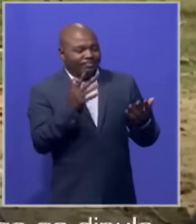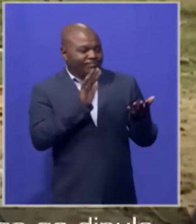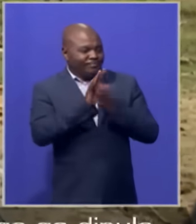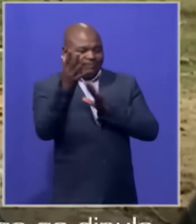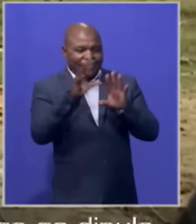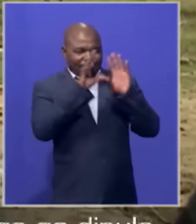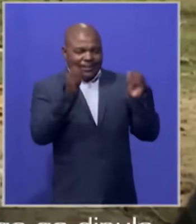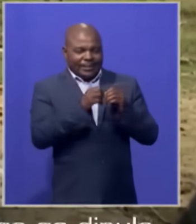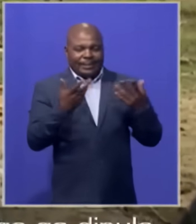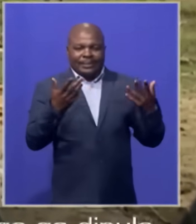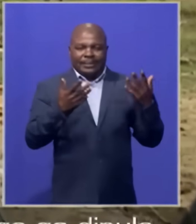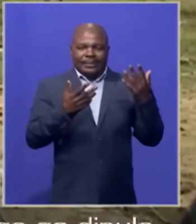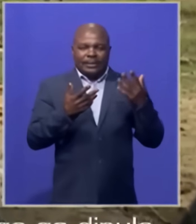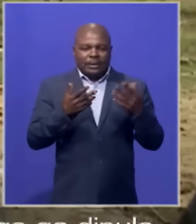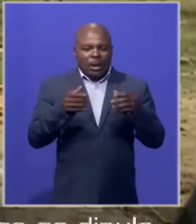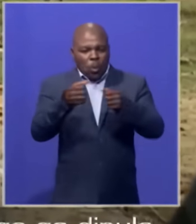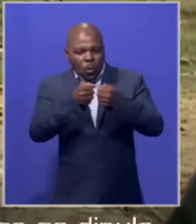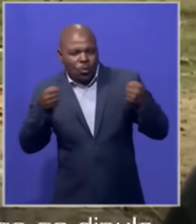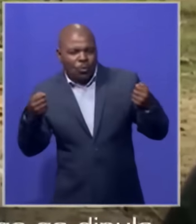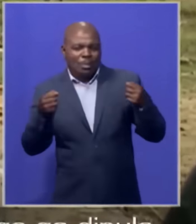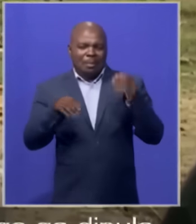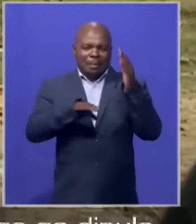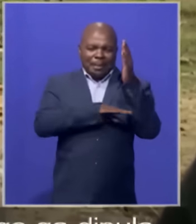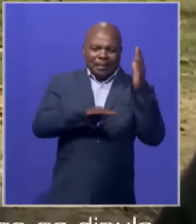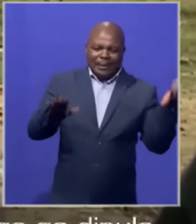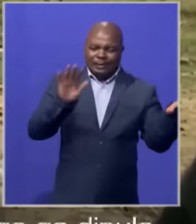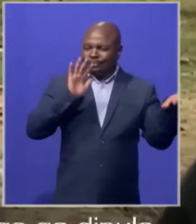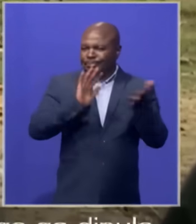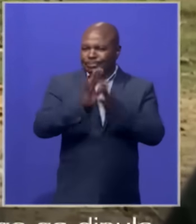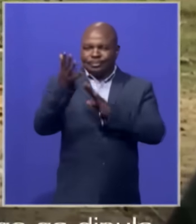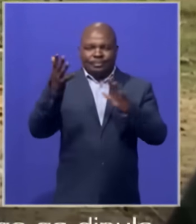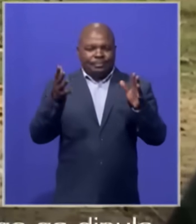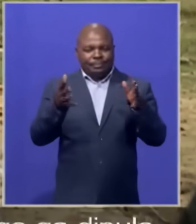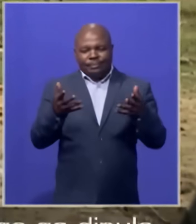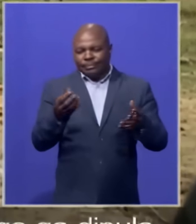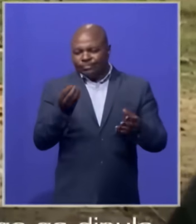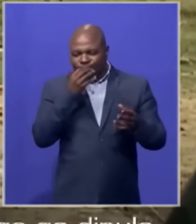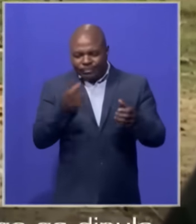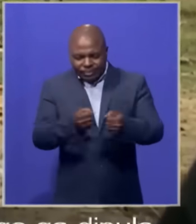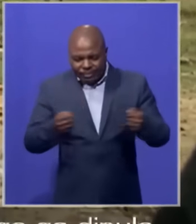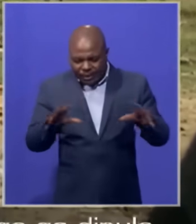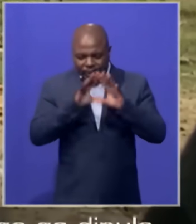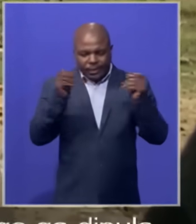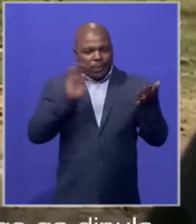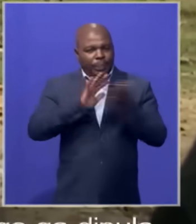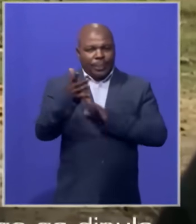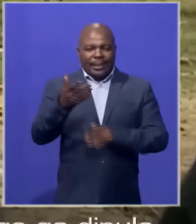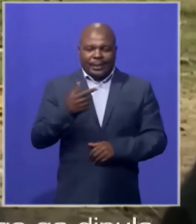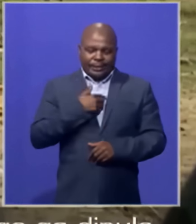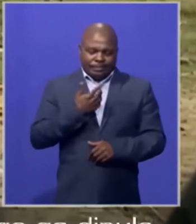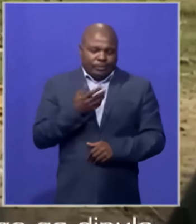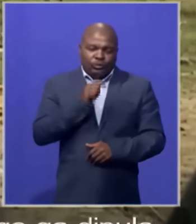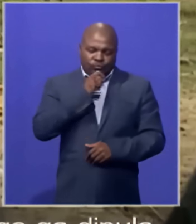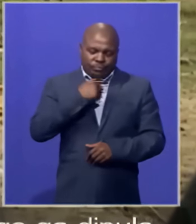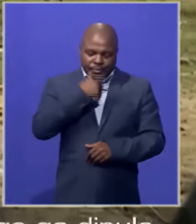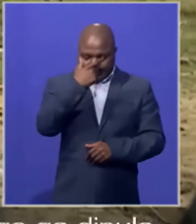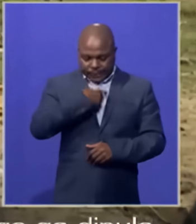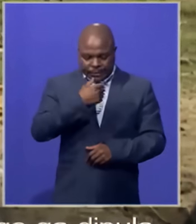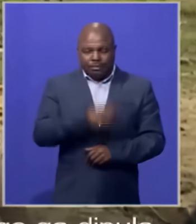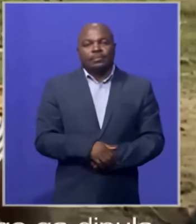diphahlo yotoropo mepete le diraki re kwa re sa re se bose mo re